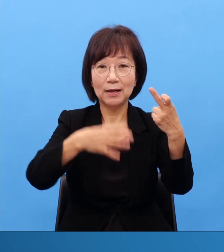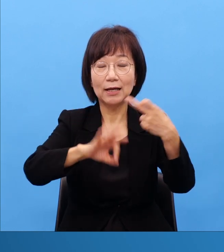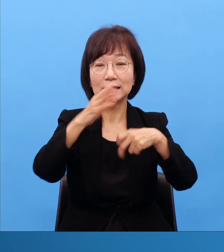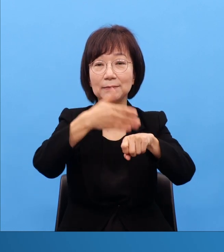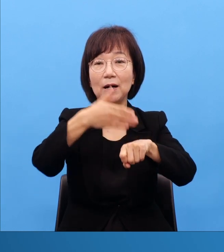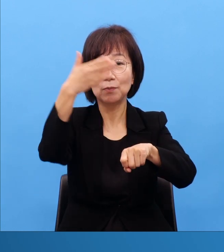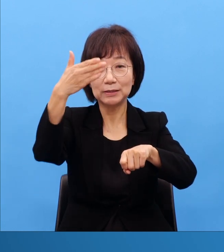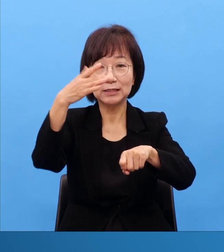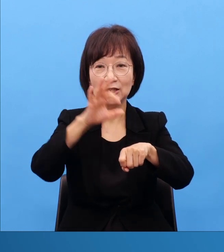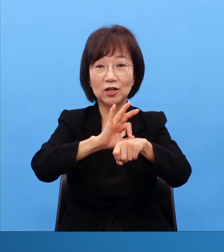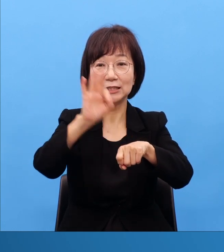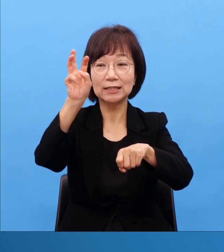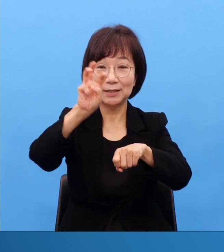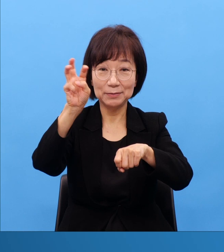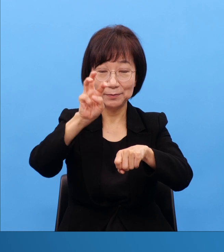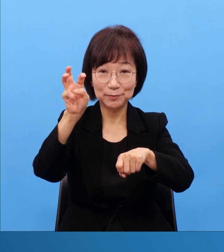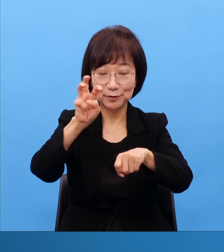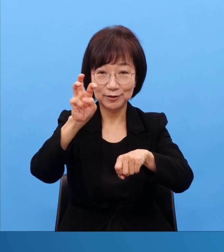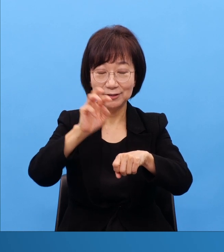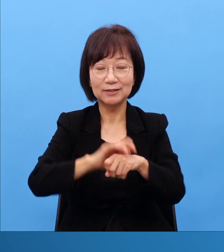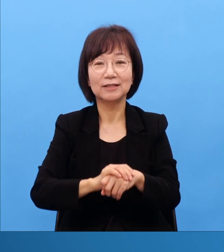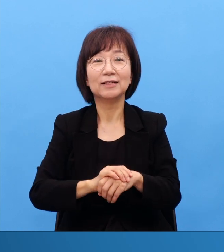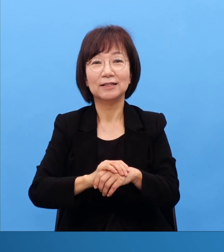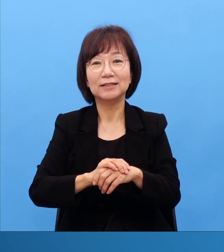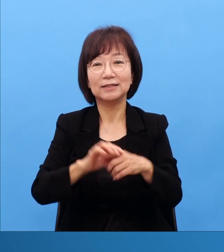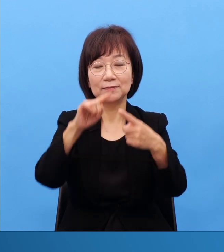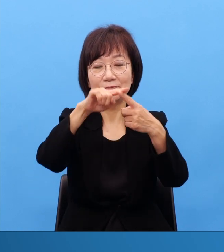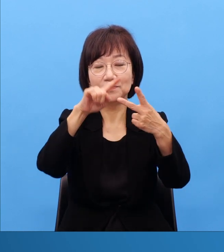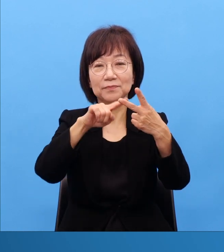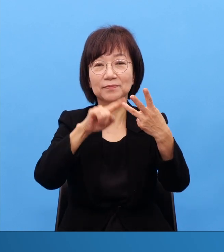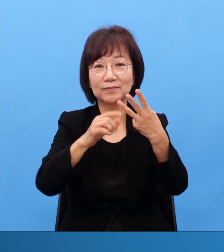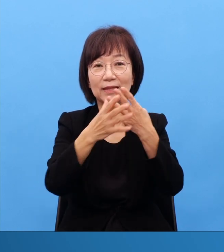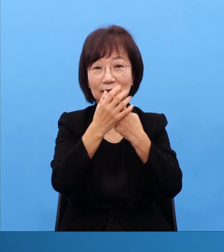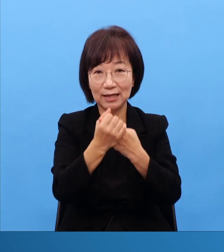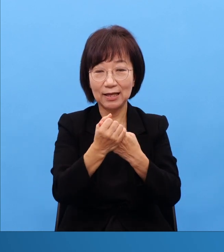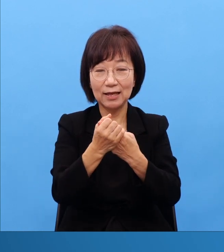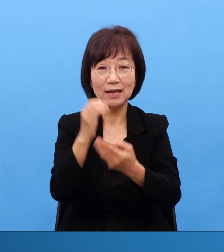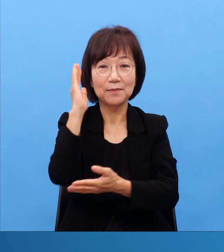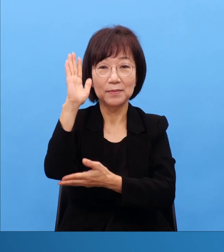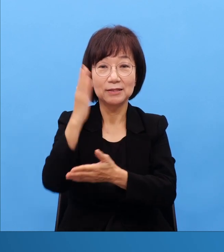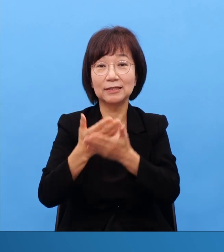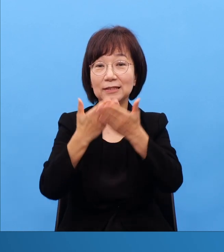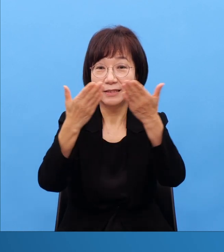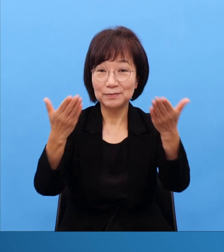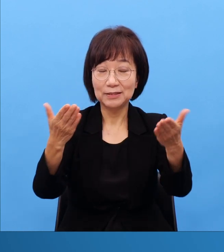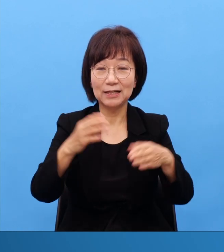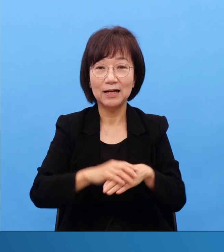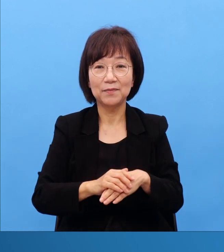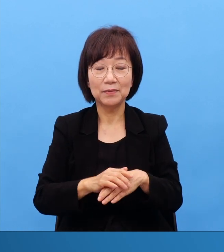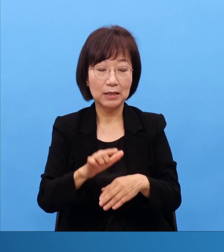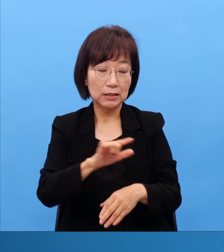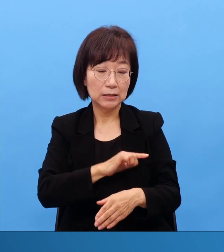10시 30분 핵심을 대회 3강으로 드립니다. 이번 중직자 대회는 별도의 등록비와 등록 절차